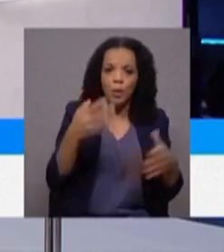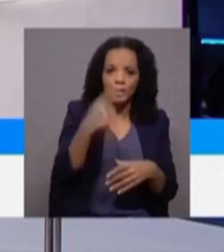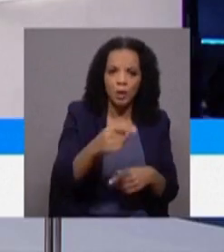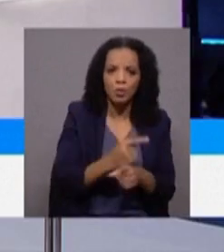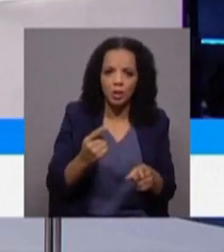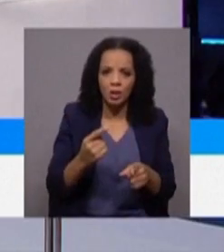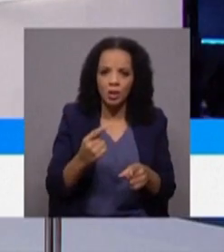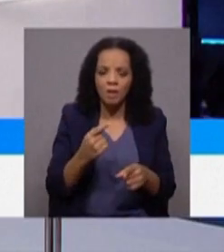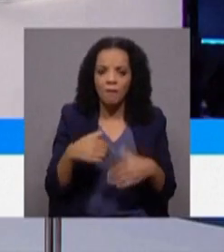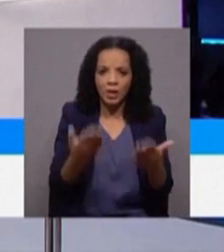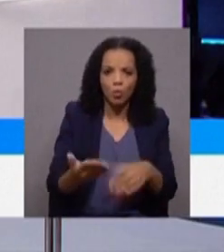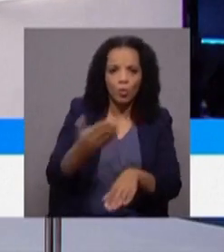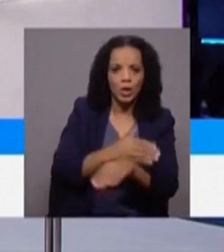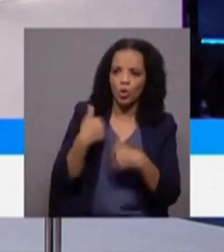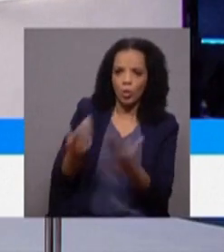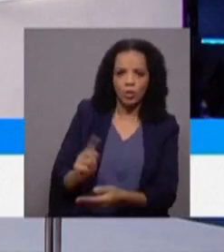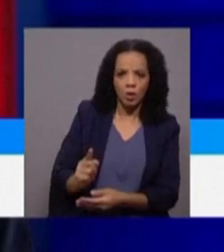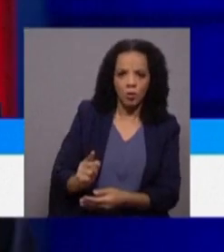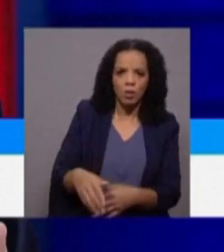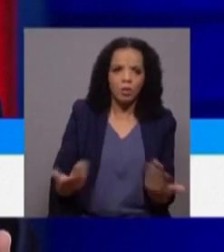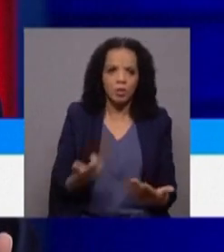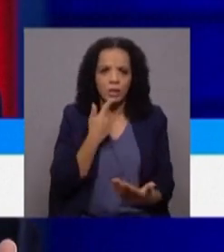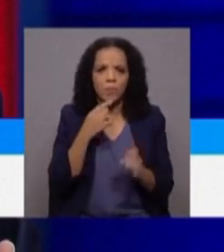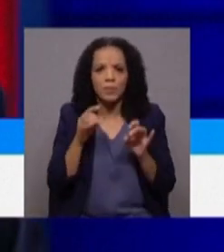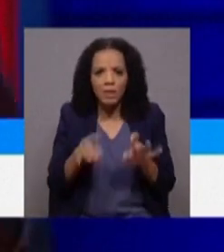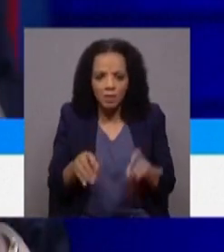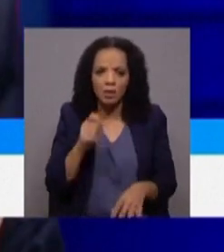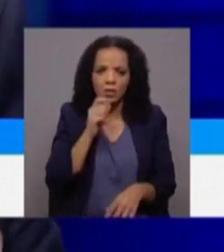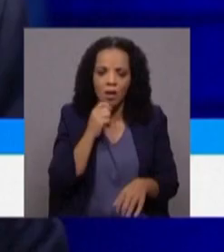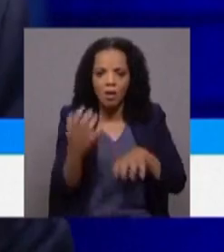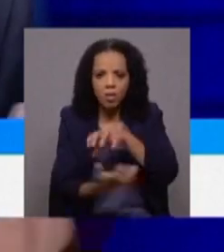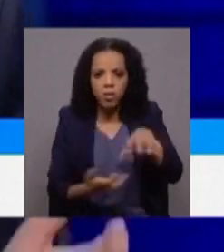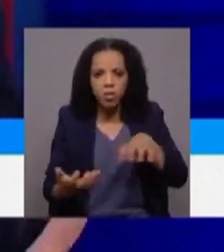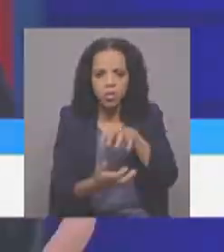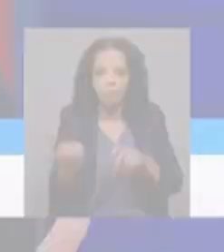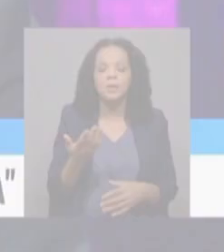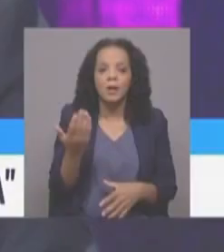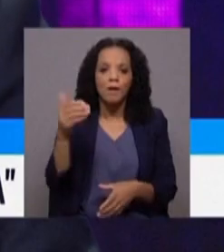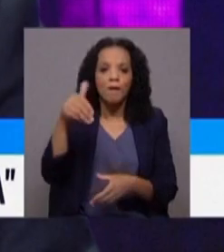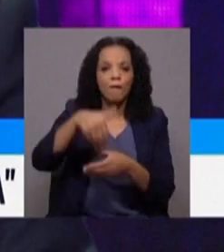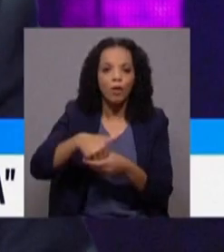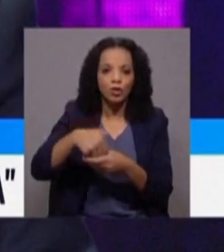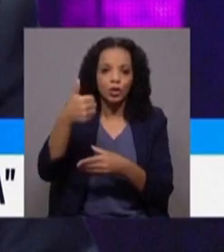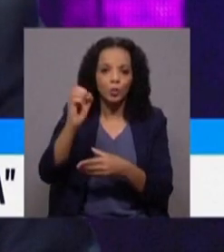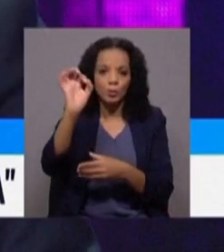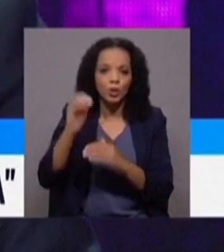der Konservative. Aber wenn er das könnte, hätte er die Krise, für die er jetzt andere verantwortlich mache, ja auch verhindern können.